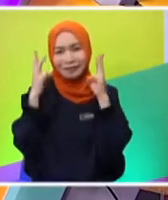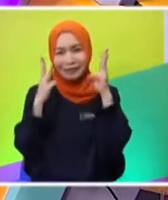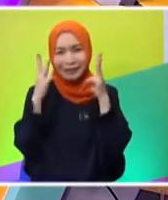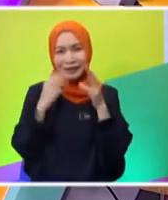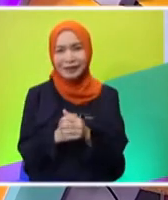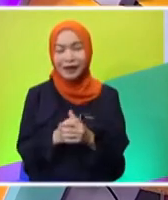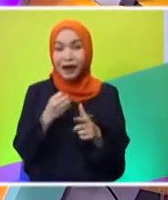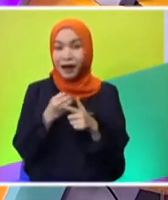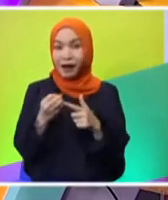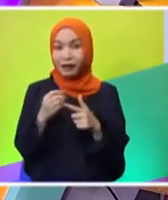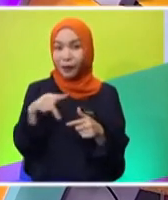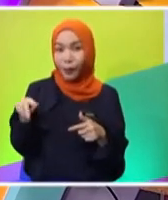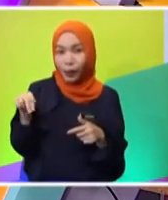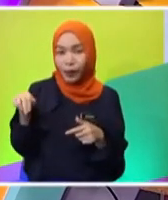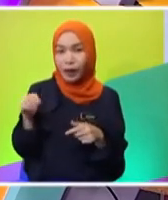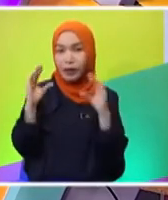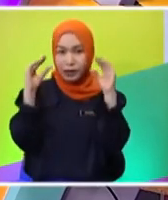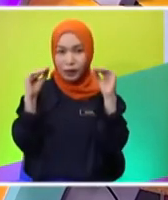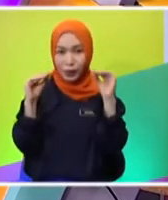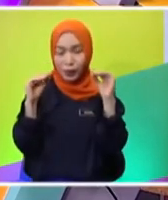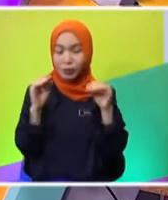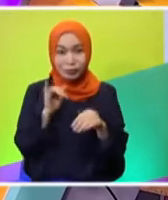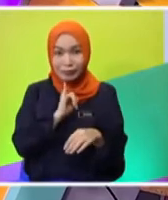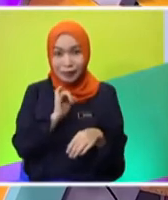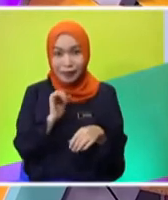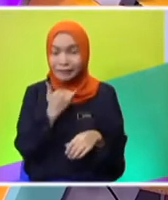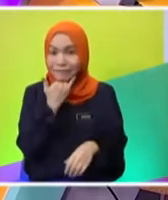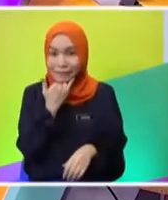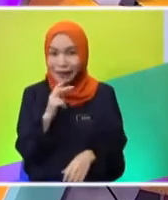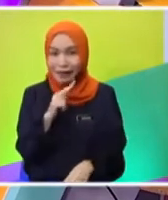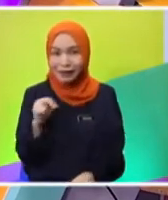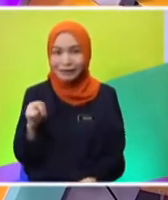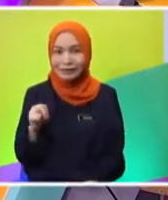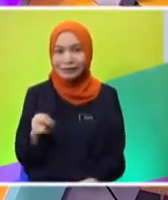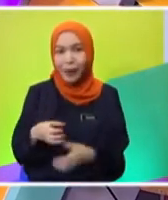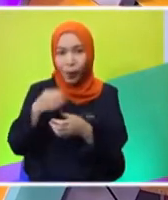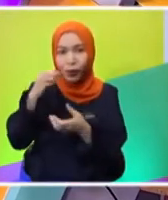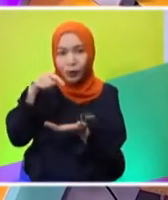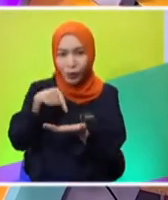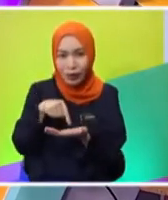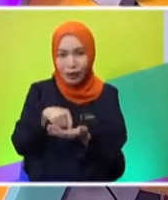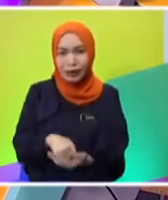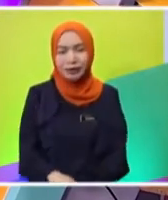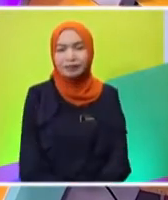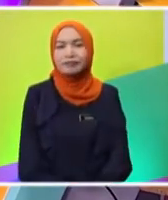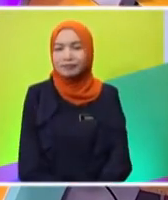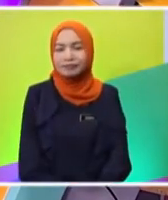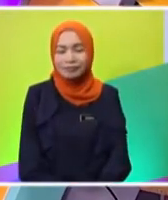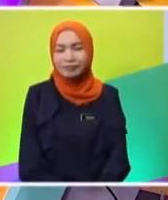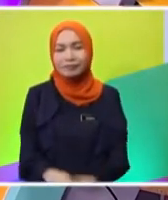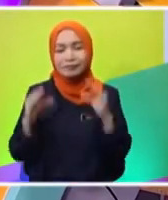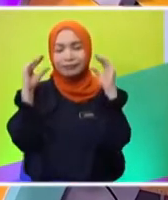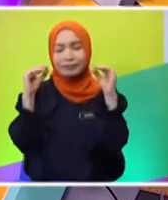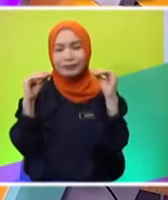kedua 10 Canggu Salahkah bottoni dari segi tes CD yang tidak cukup bosan Ayah origo